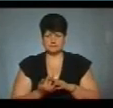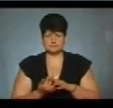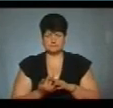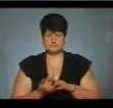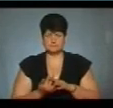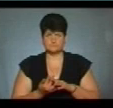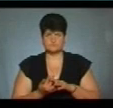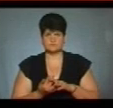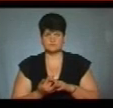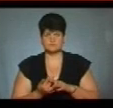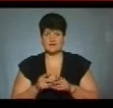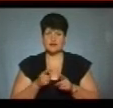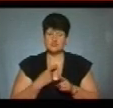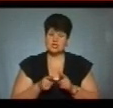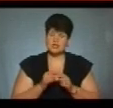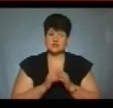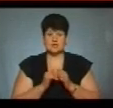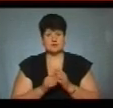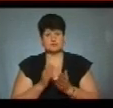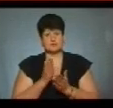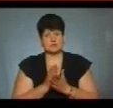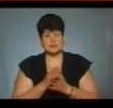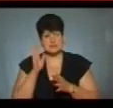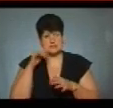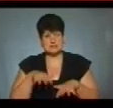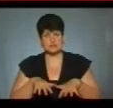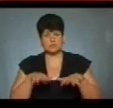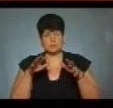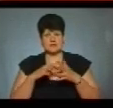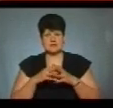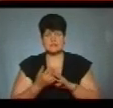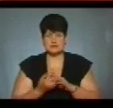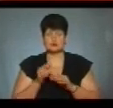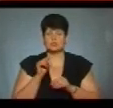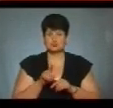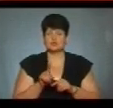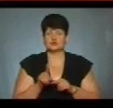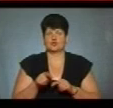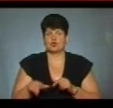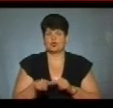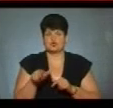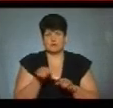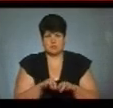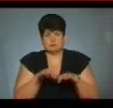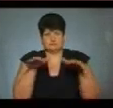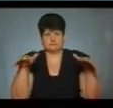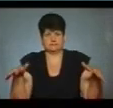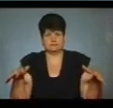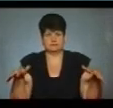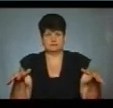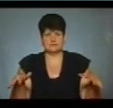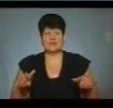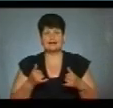сільськогосподарське угіддя. Чи часто відбувається затоплення, підтоплення сіл саме через те, що річки виходять з берегів? Ну,